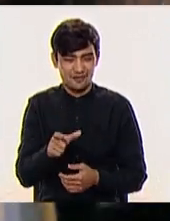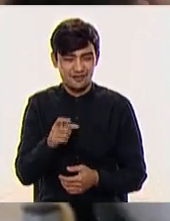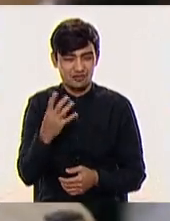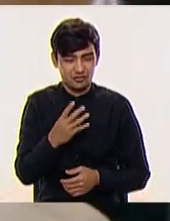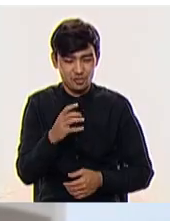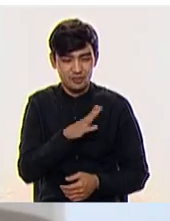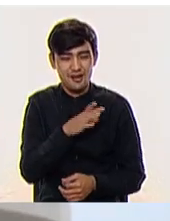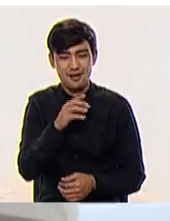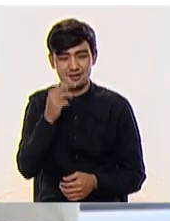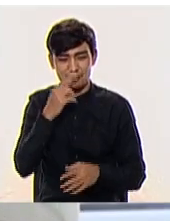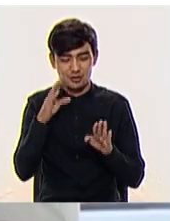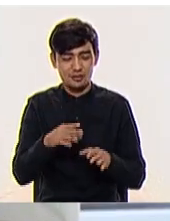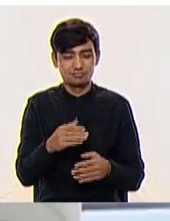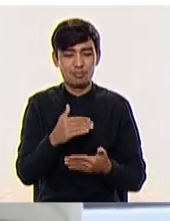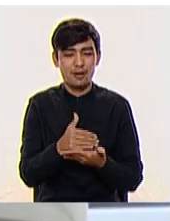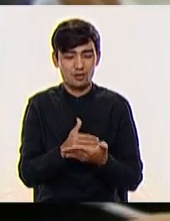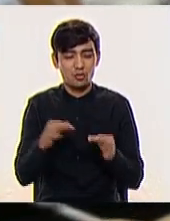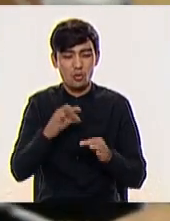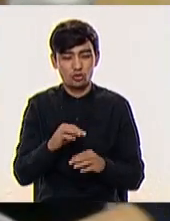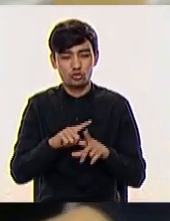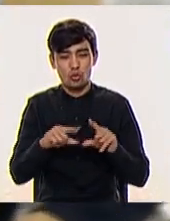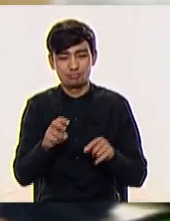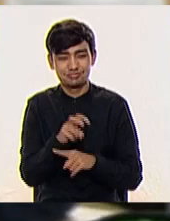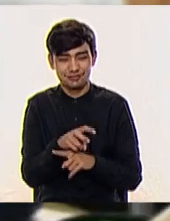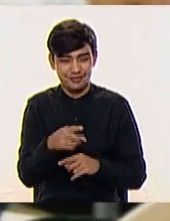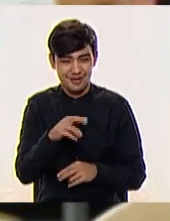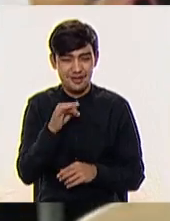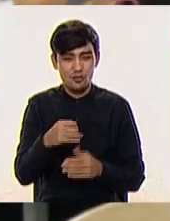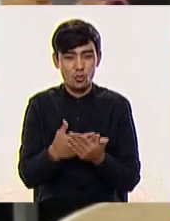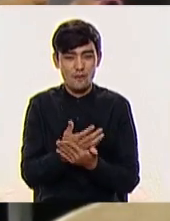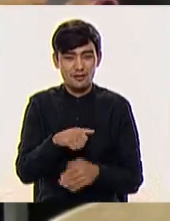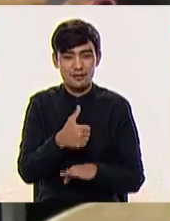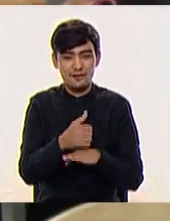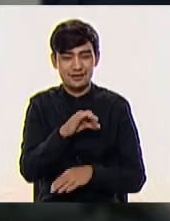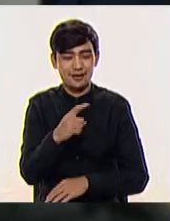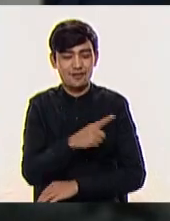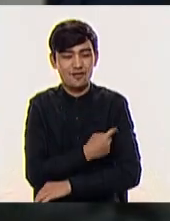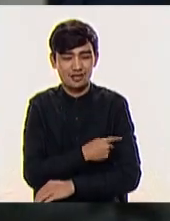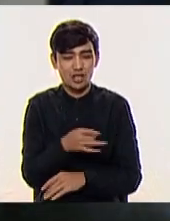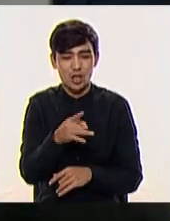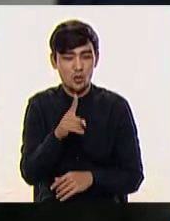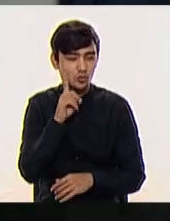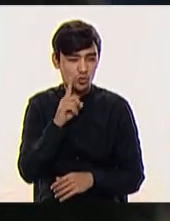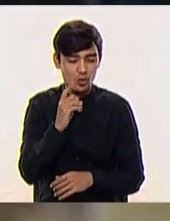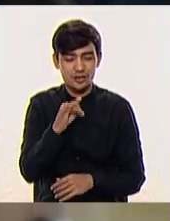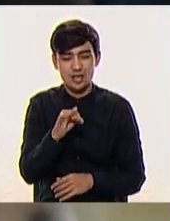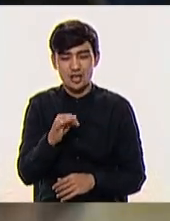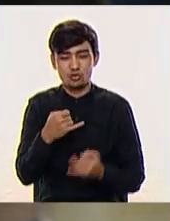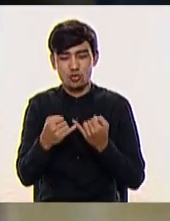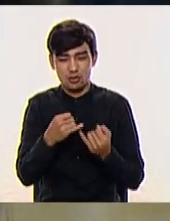могут пересмотреть и порядок посещения школ. Пока по новому постановлению главного санврача в регионах зеленой и желтой